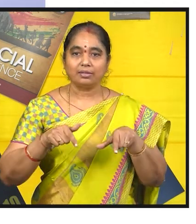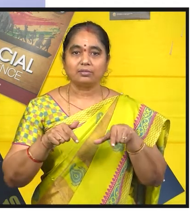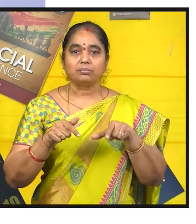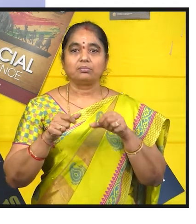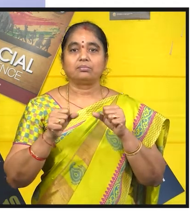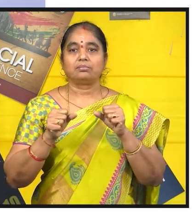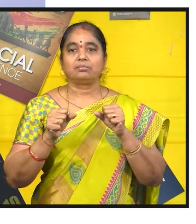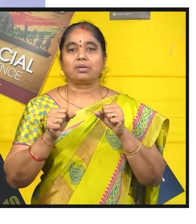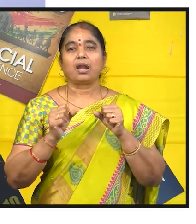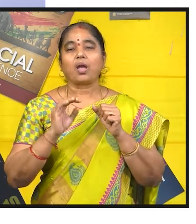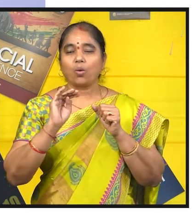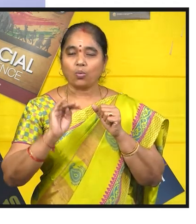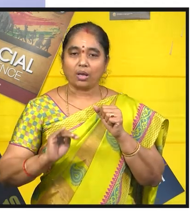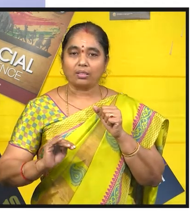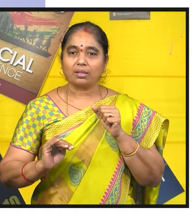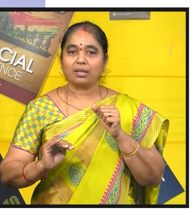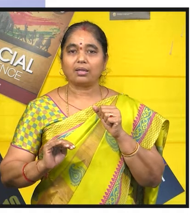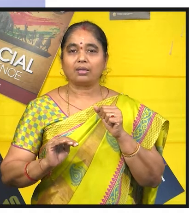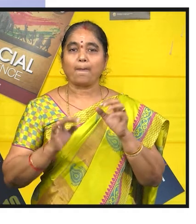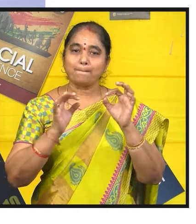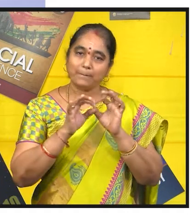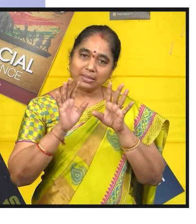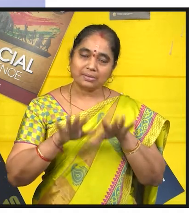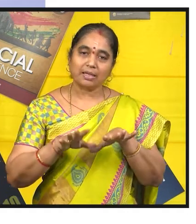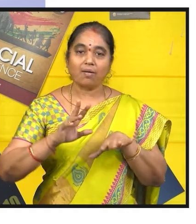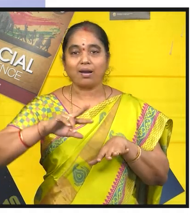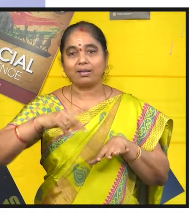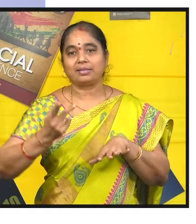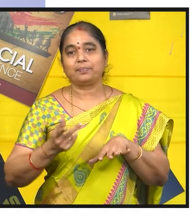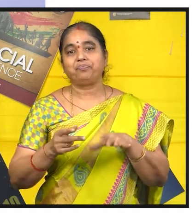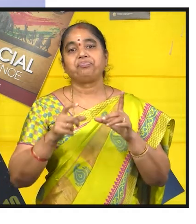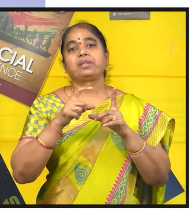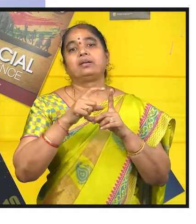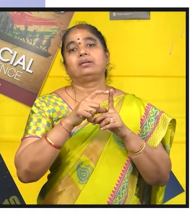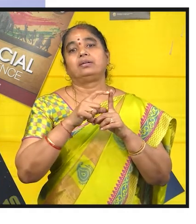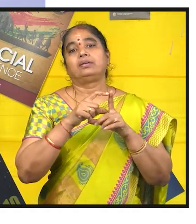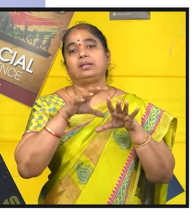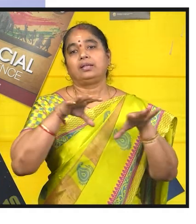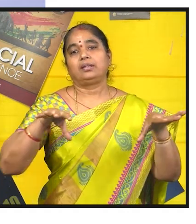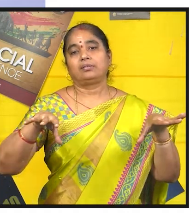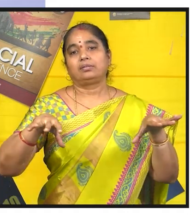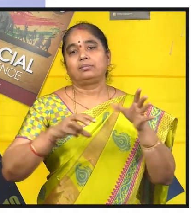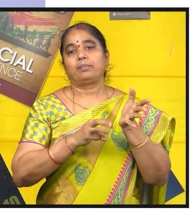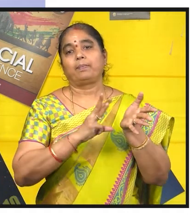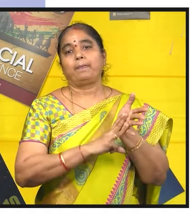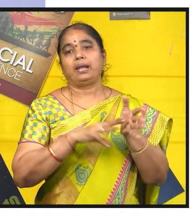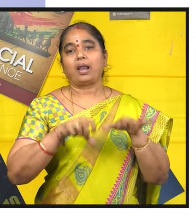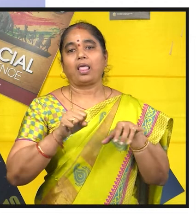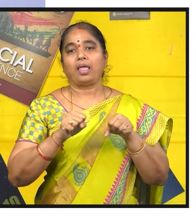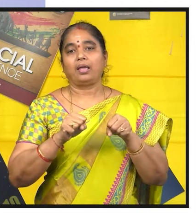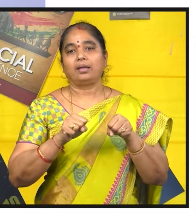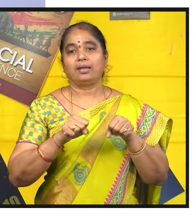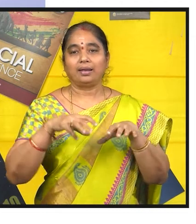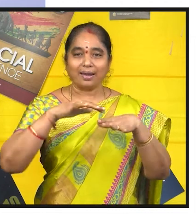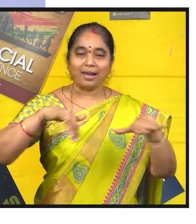இதுவும் காரத்தன்மை ஆனால் குறைந்த காரத்தன்மை உடையது. அதற்கு அடுத்தது நம்ம வர்றோம் இந்த டி தொகுதி தனிமங்கள் என்று அழைக்கிறோம், இவைகள்